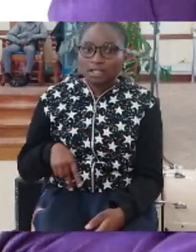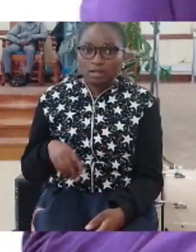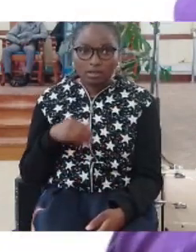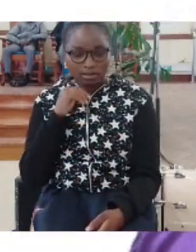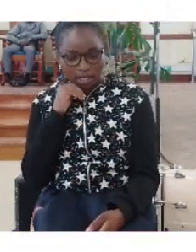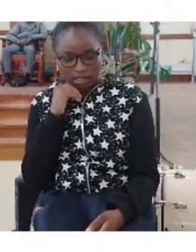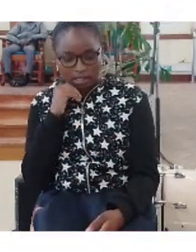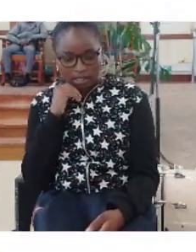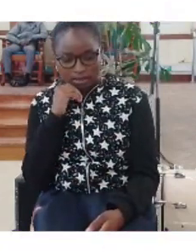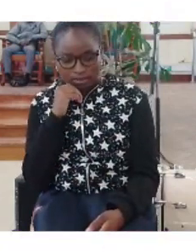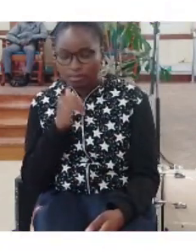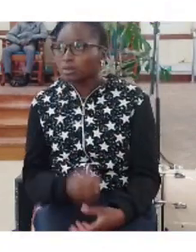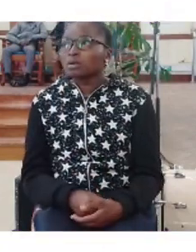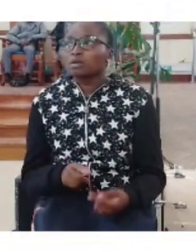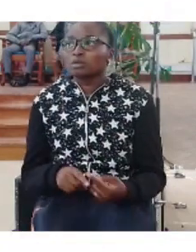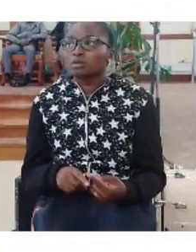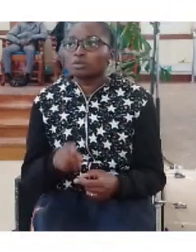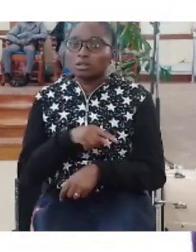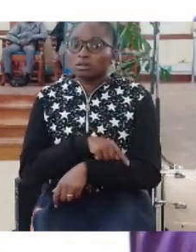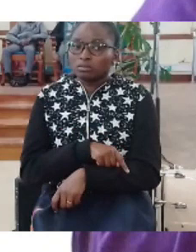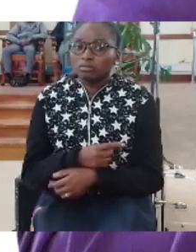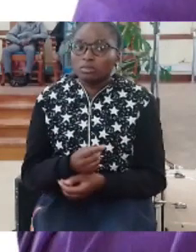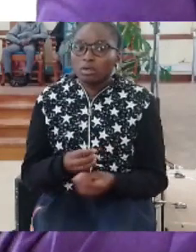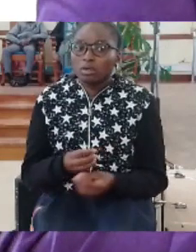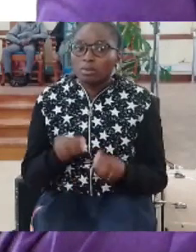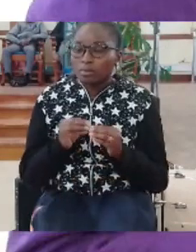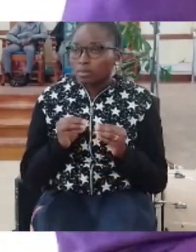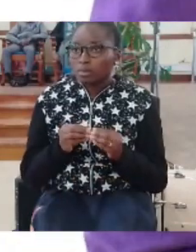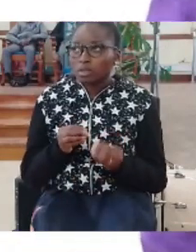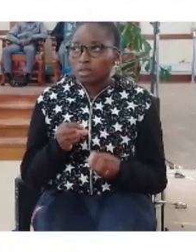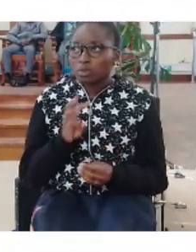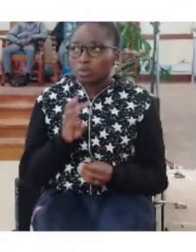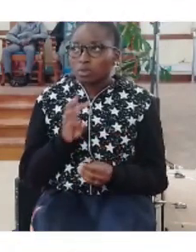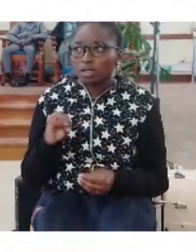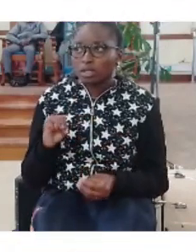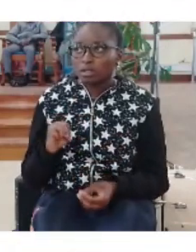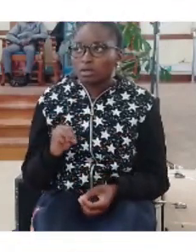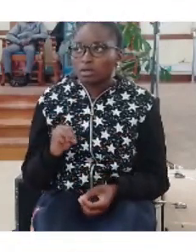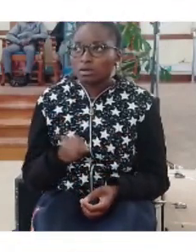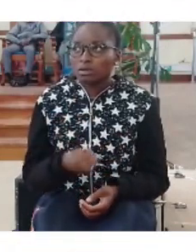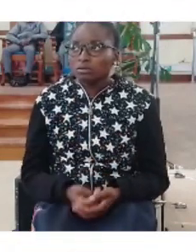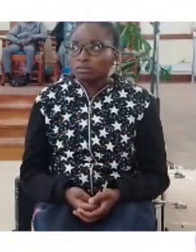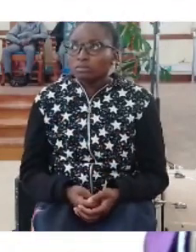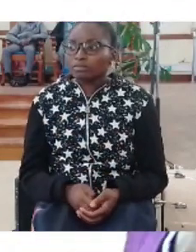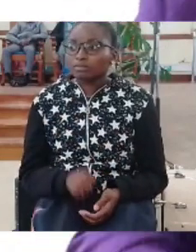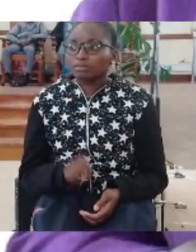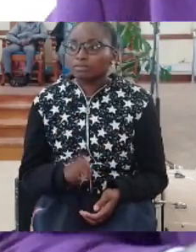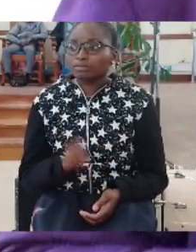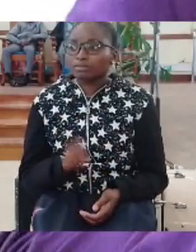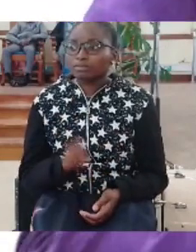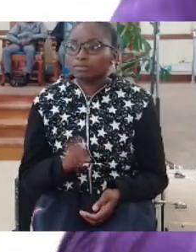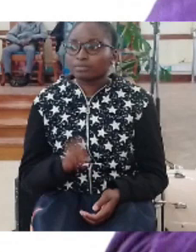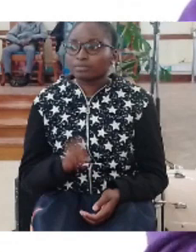akiuga umuthi ni tukurana nake akikibanga na agituiria kuria Elisha ri na akirwa Elisha ri dathani